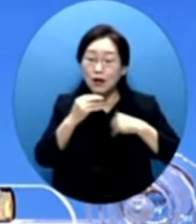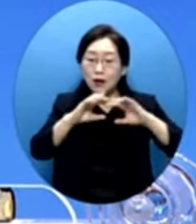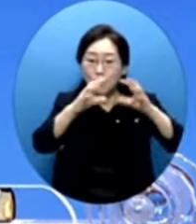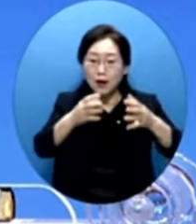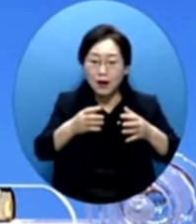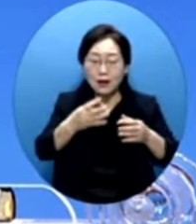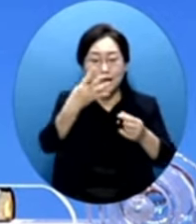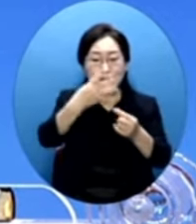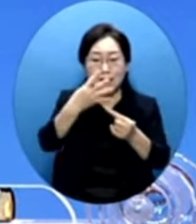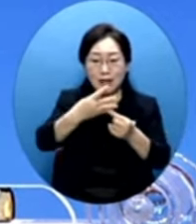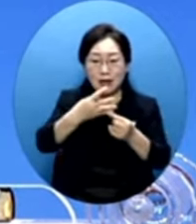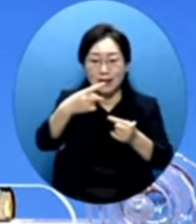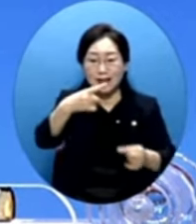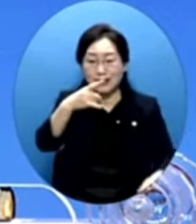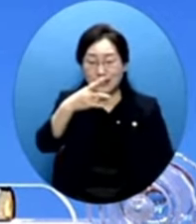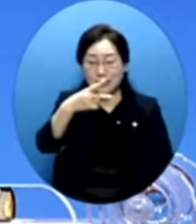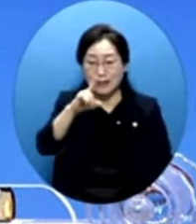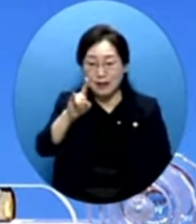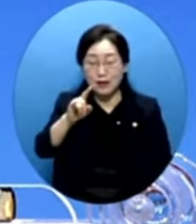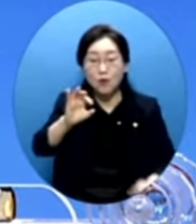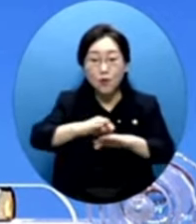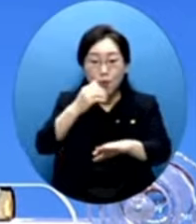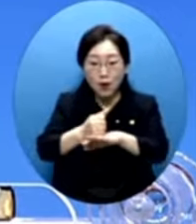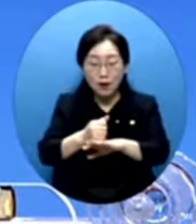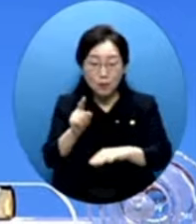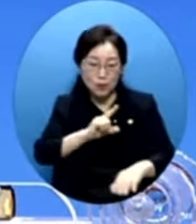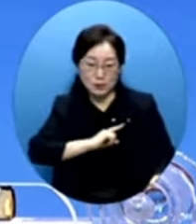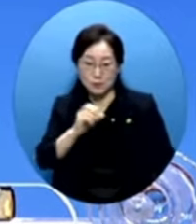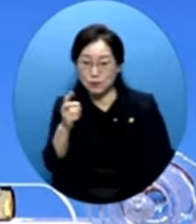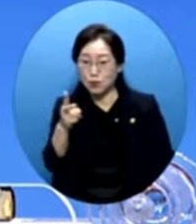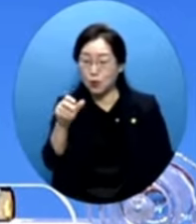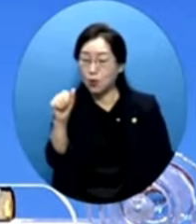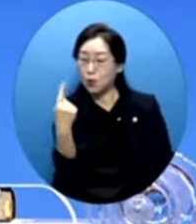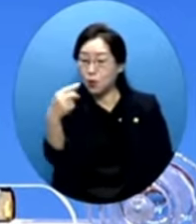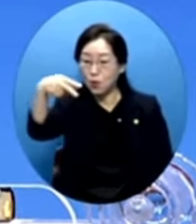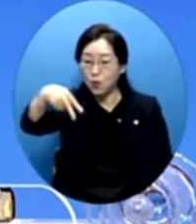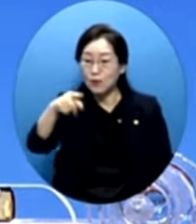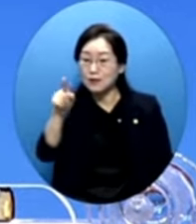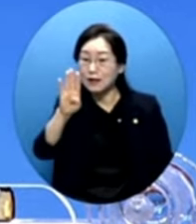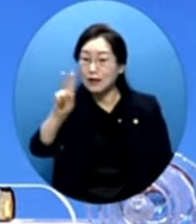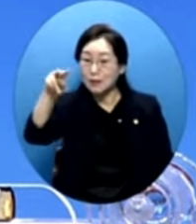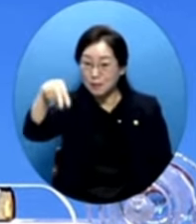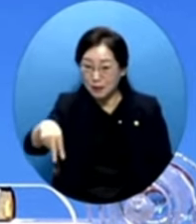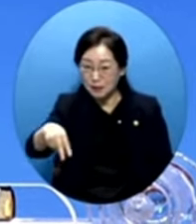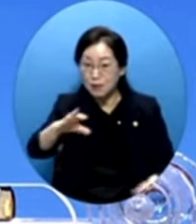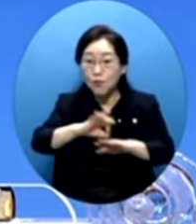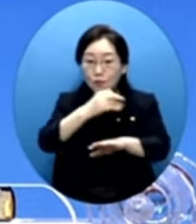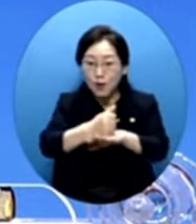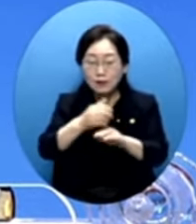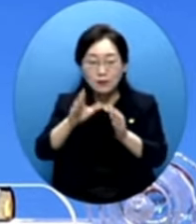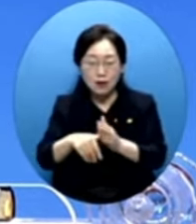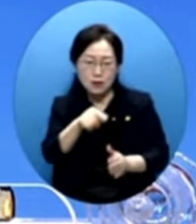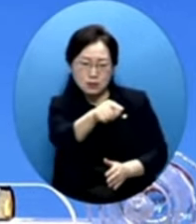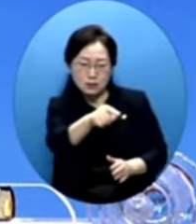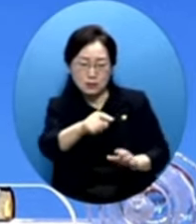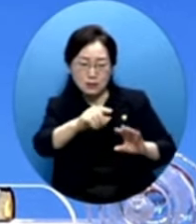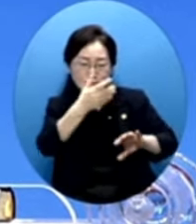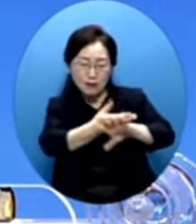왕인 여사 왕 때에 모압과 암모 연합군이대 군대를